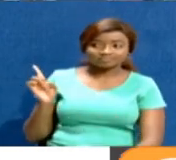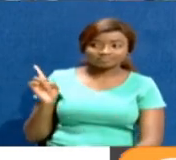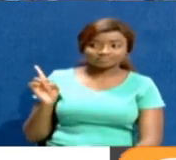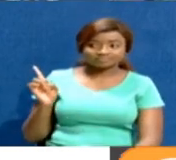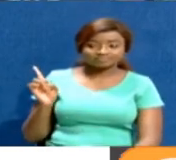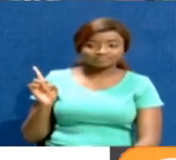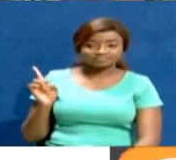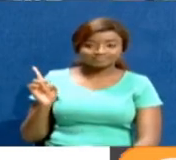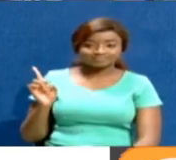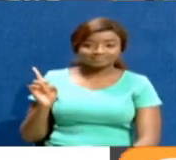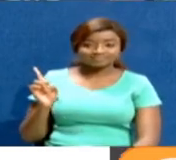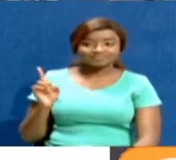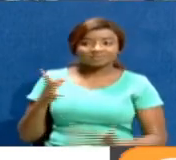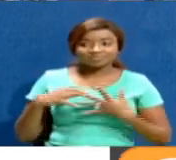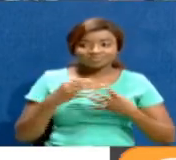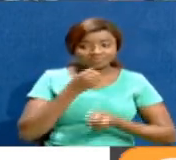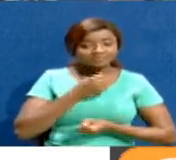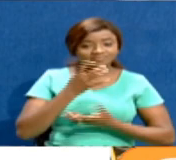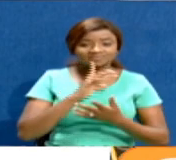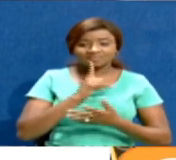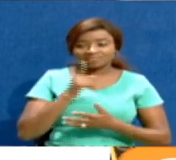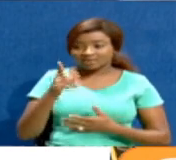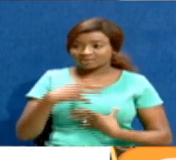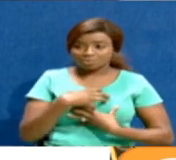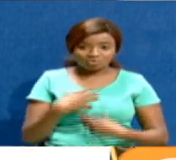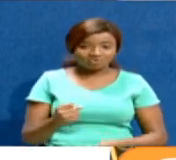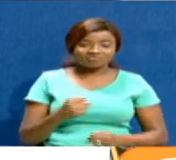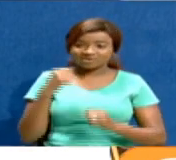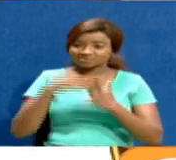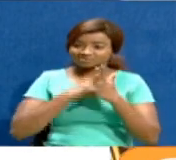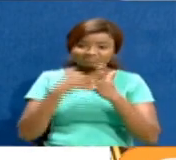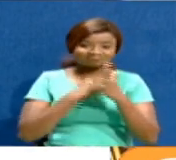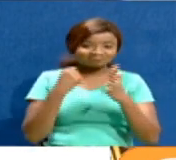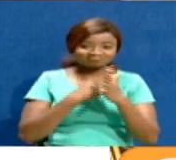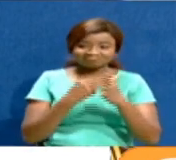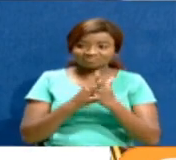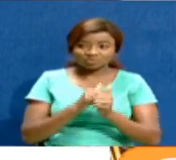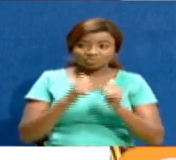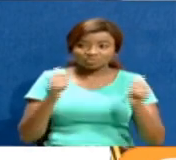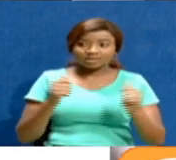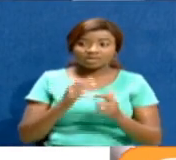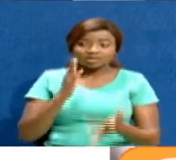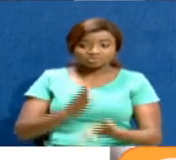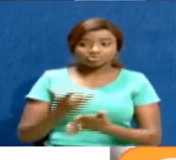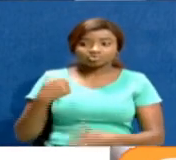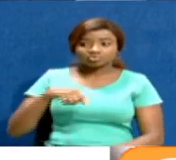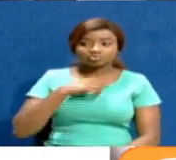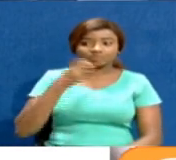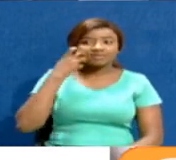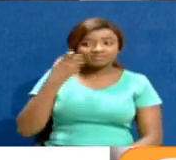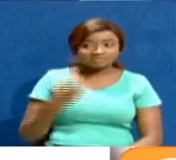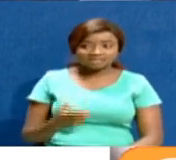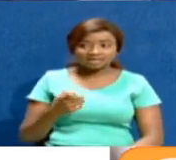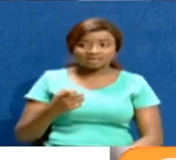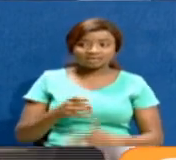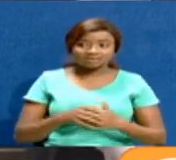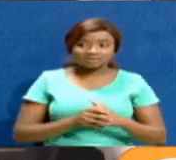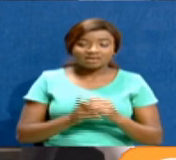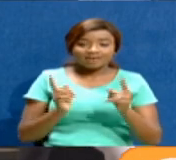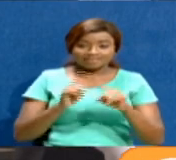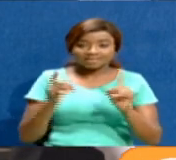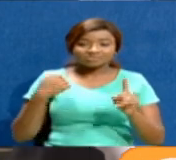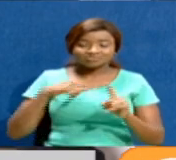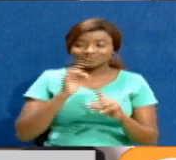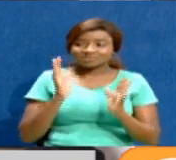Mama Sarah kama jasiri ambaye atakumbukwa na vizazi vijavyo. We mourn and pay homage to this visionary